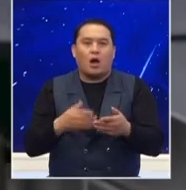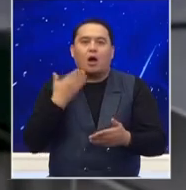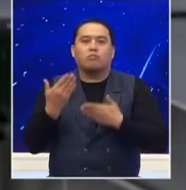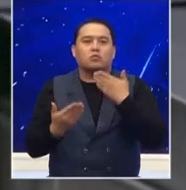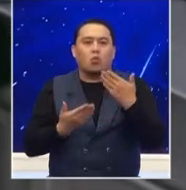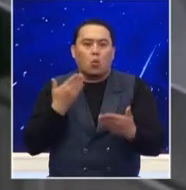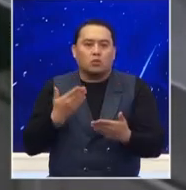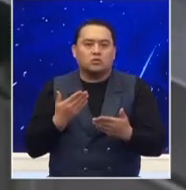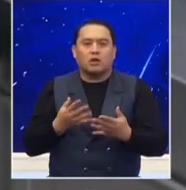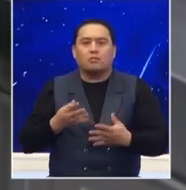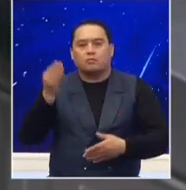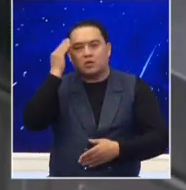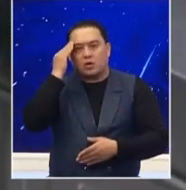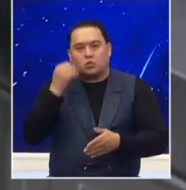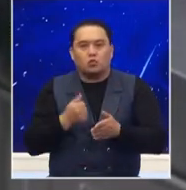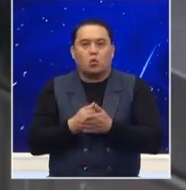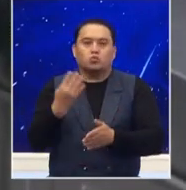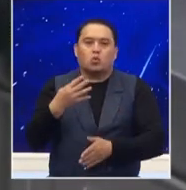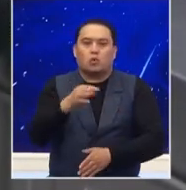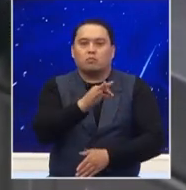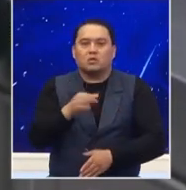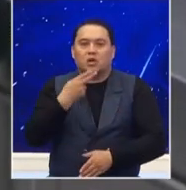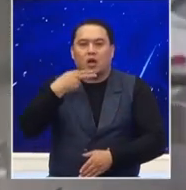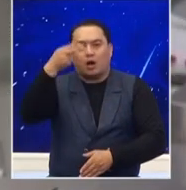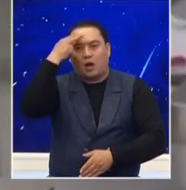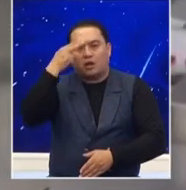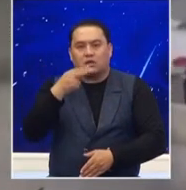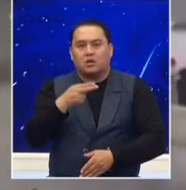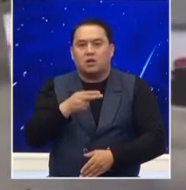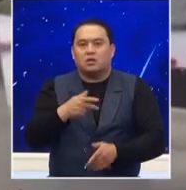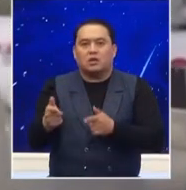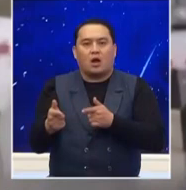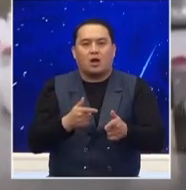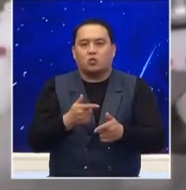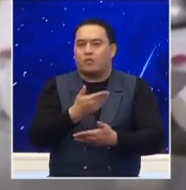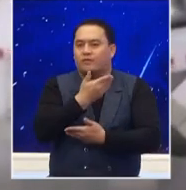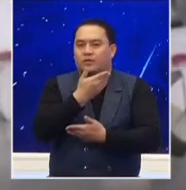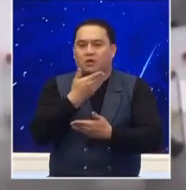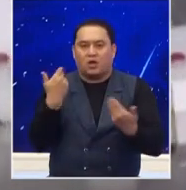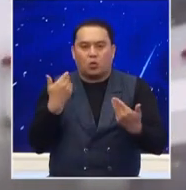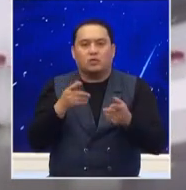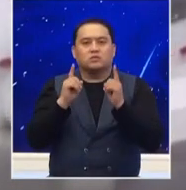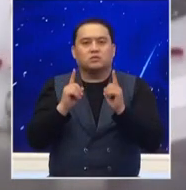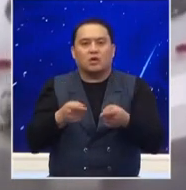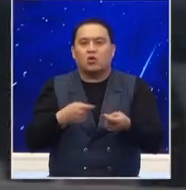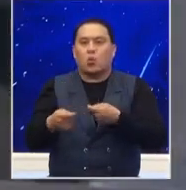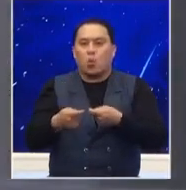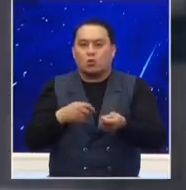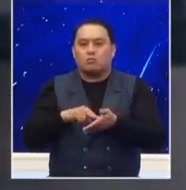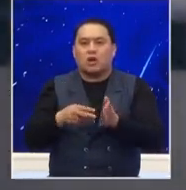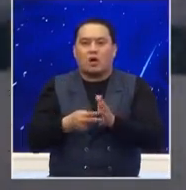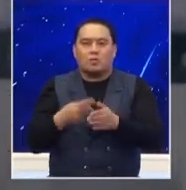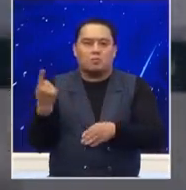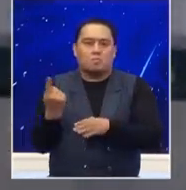опросам общественного мнения, до 40% итальянцев пока не готовы прививаться. Согласно правительственному